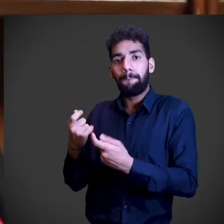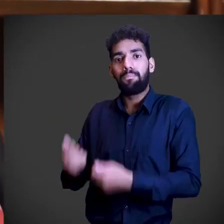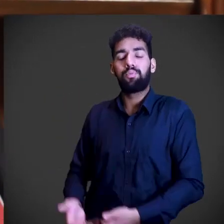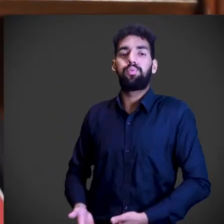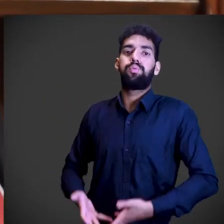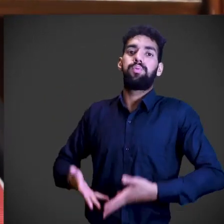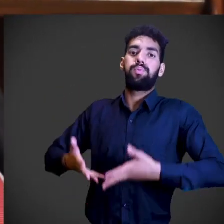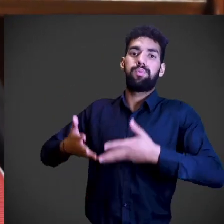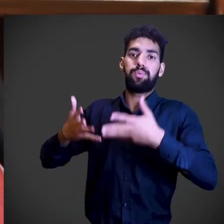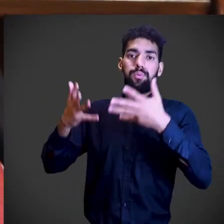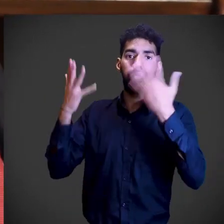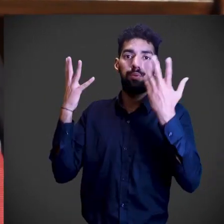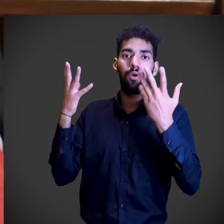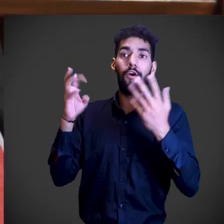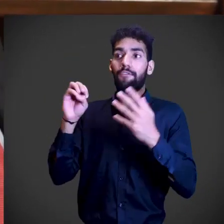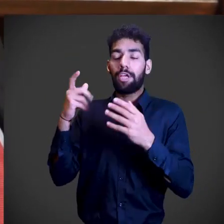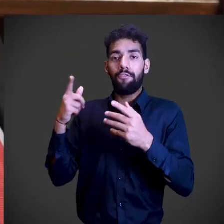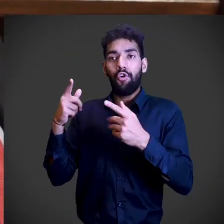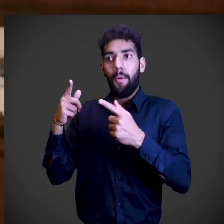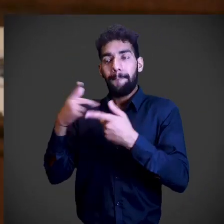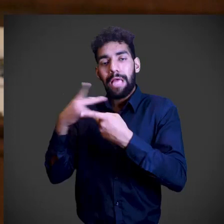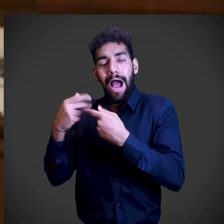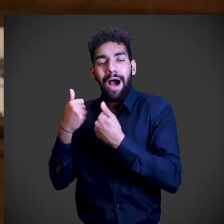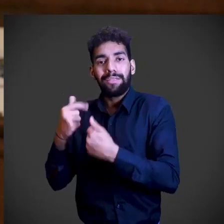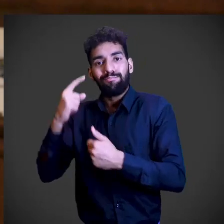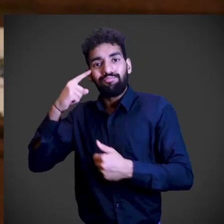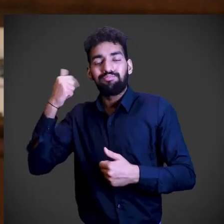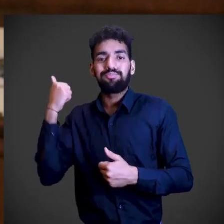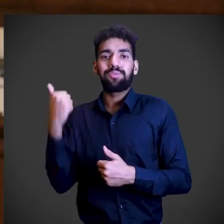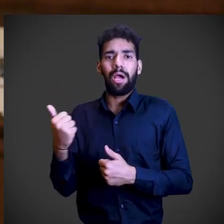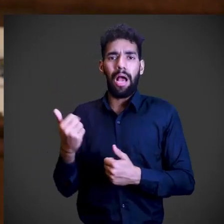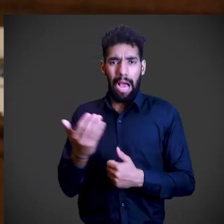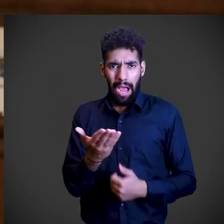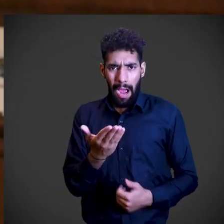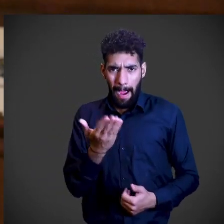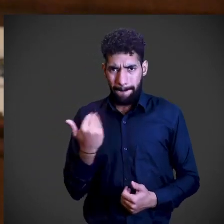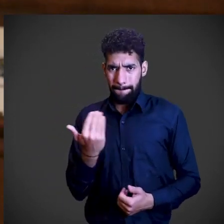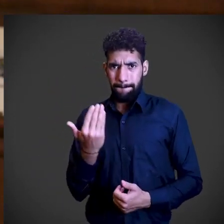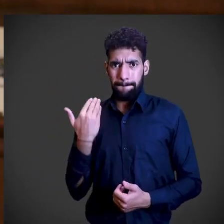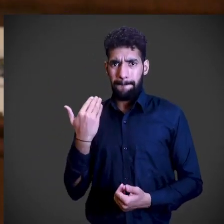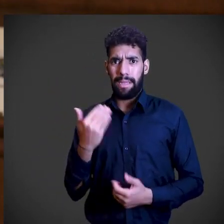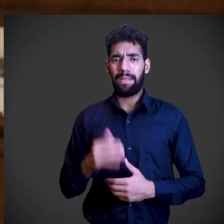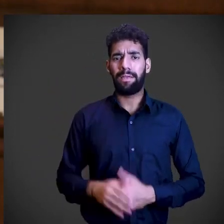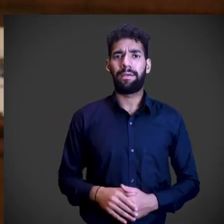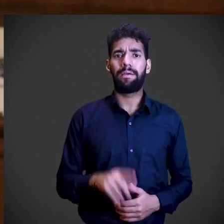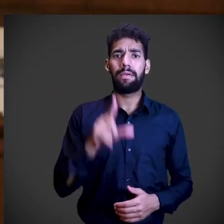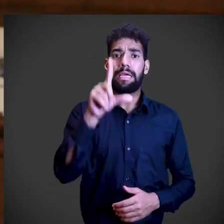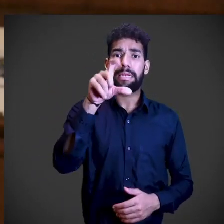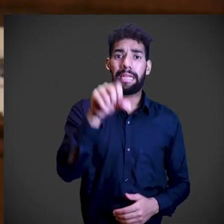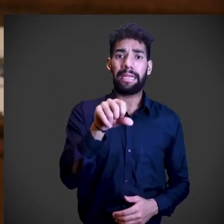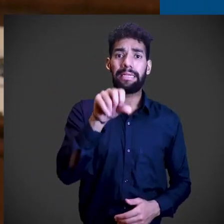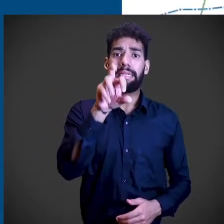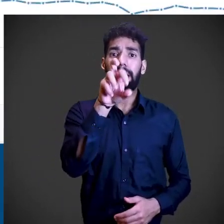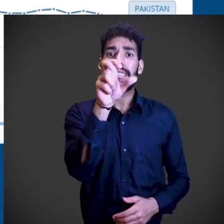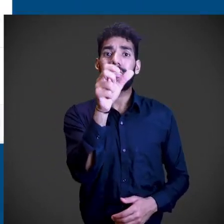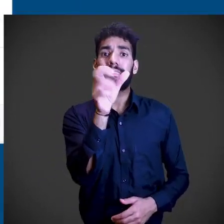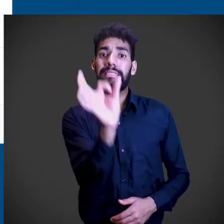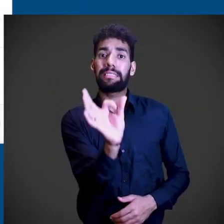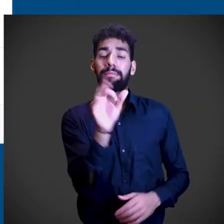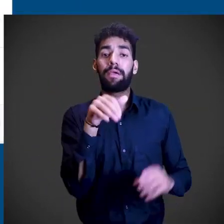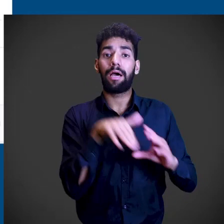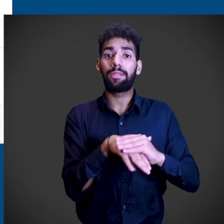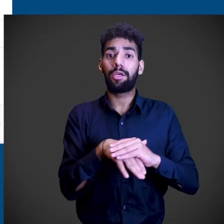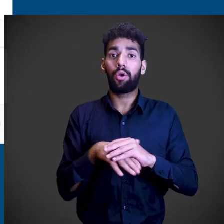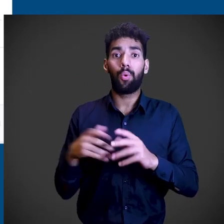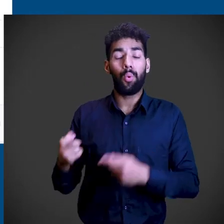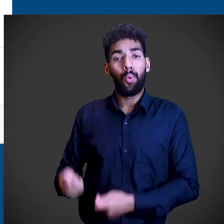गई है। इस तरह आप कोई भी एग्जांपल, अभी वियतनाम ने 1986 में कहा कि बस बहुत हो गई,